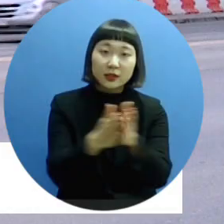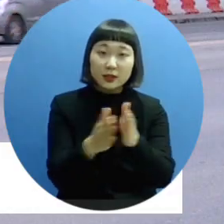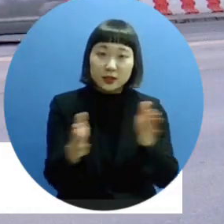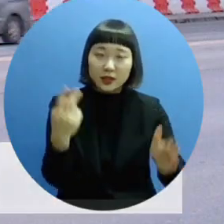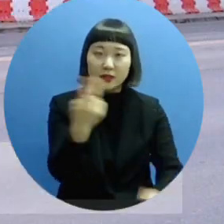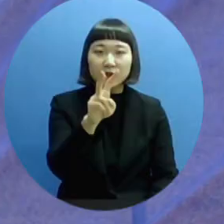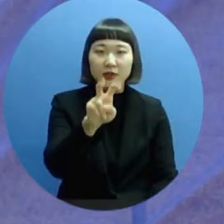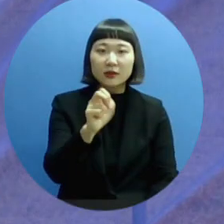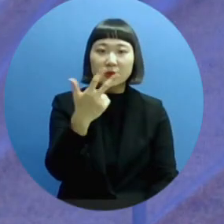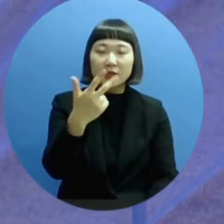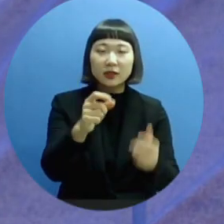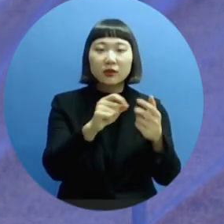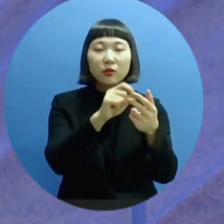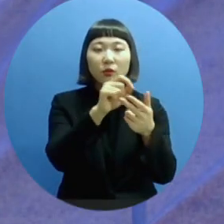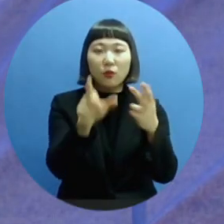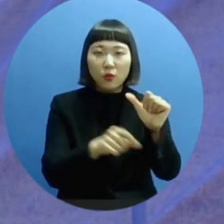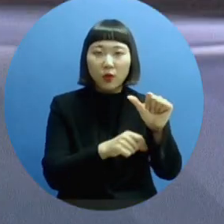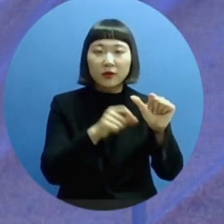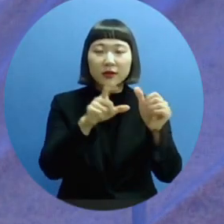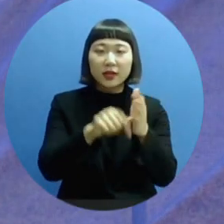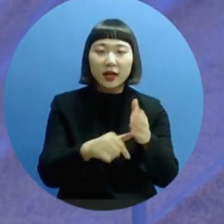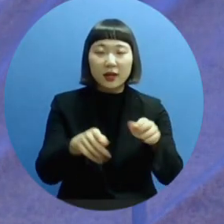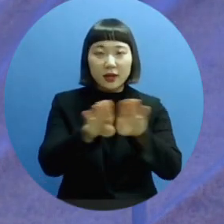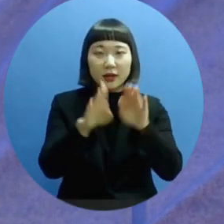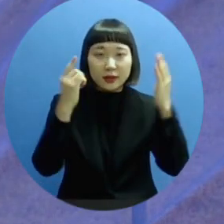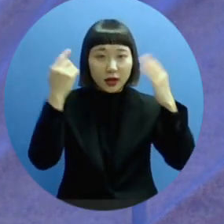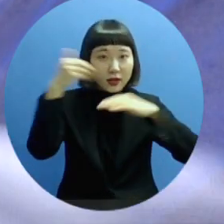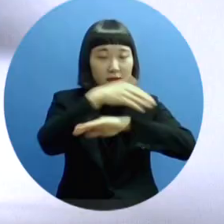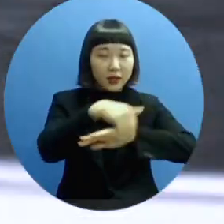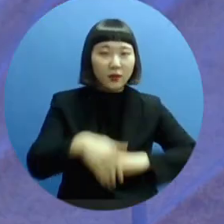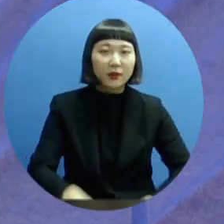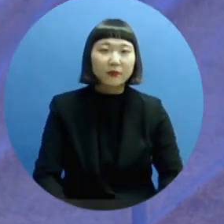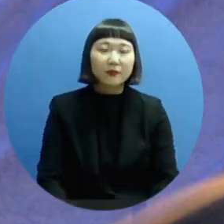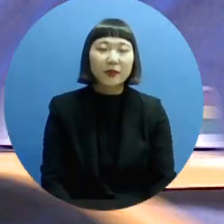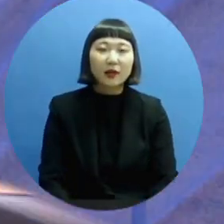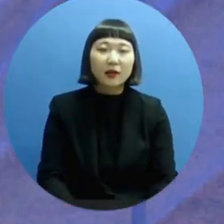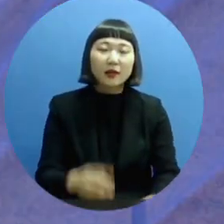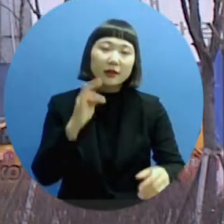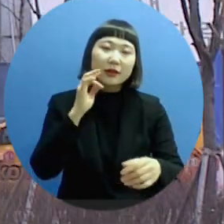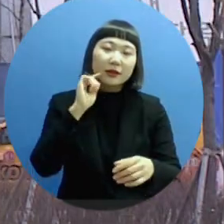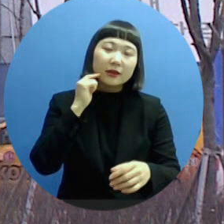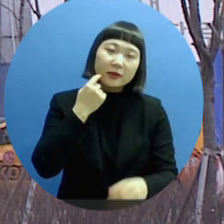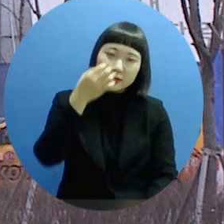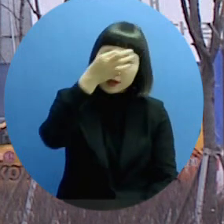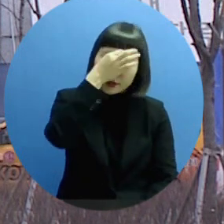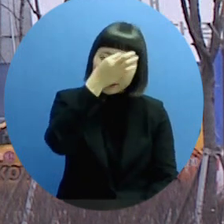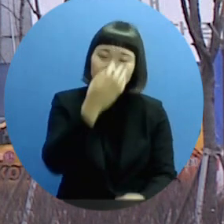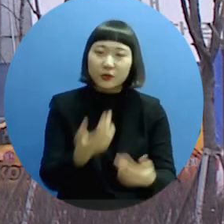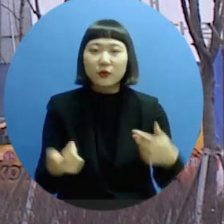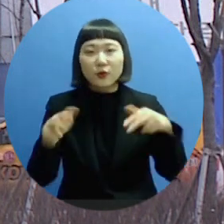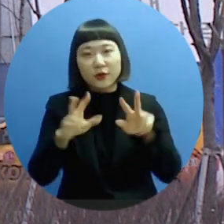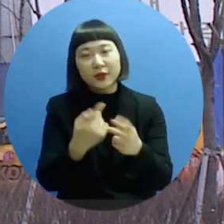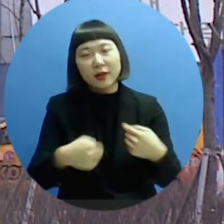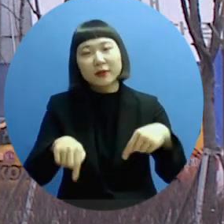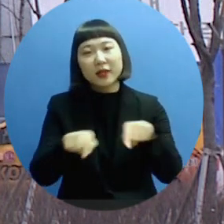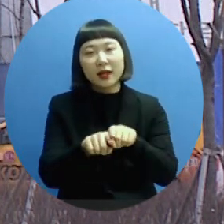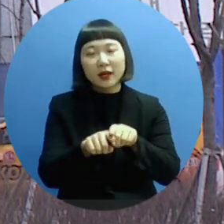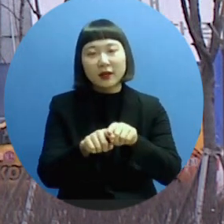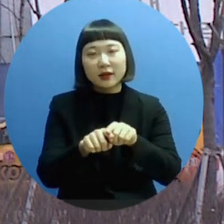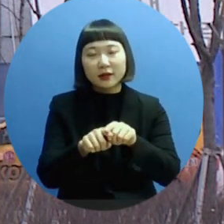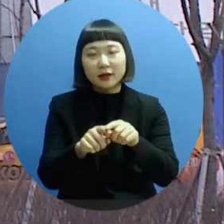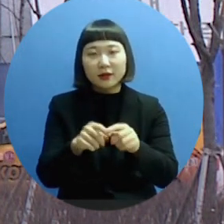중입니다. 미술관과 박물관을 비롯해 예술공원을 함께 짓는단 구상입니다. 전국